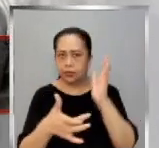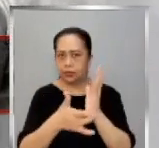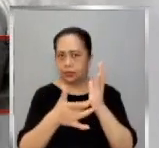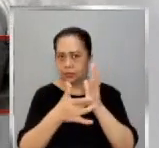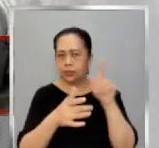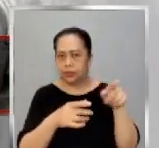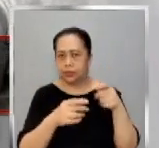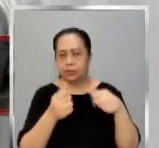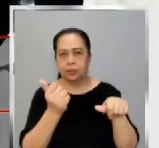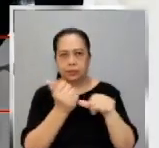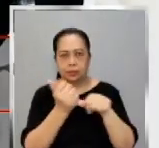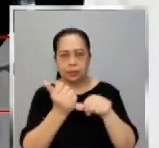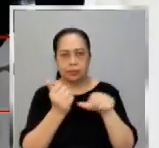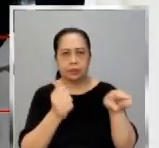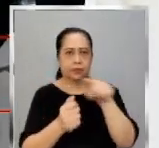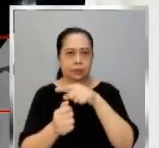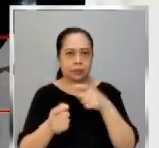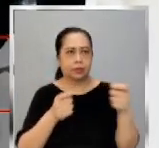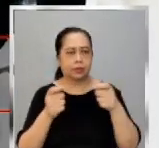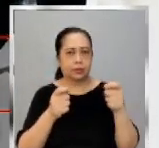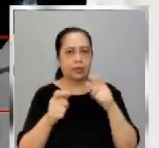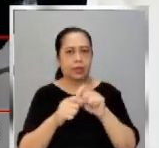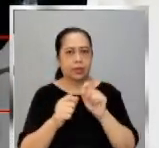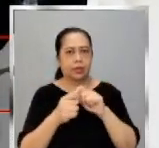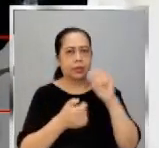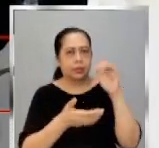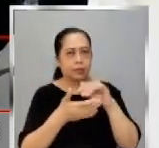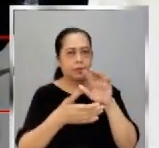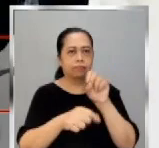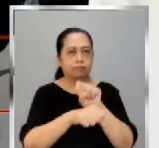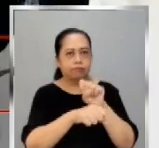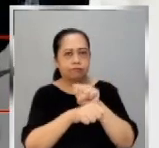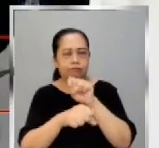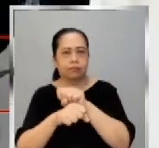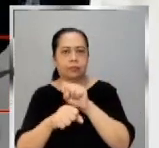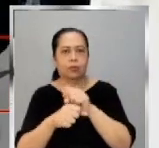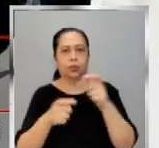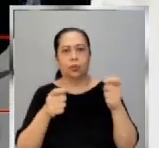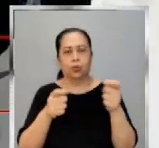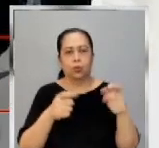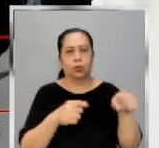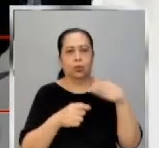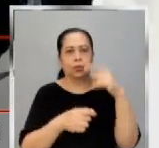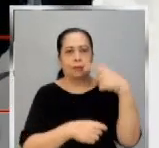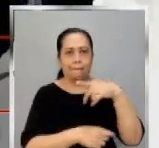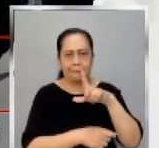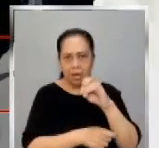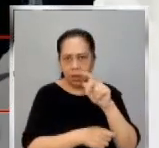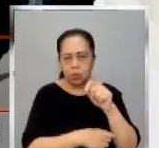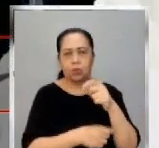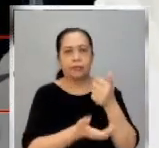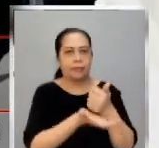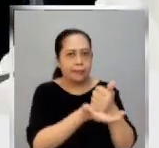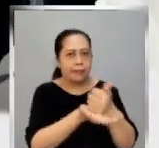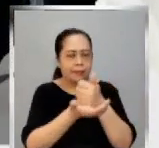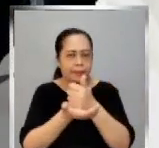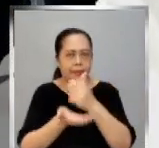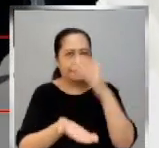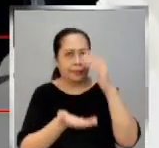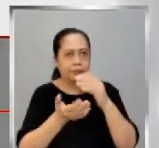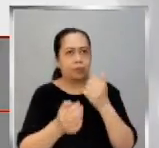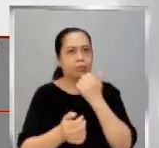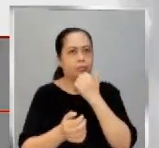air traffic control at nakakapagbawas ng workload ng mga controller at mga piloto at nakakabawas din ng human error.